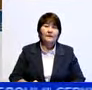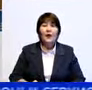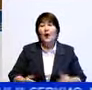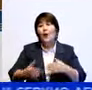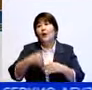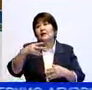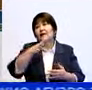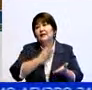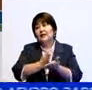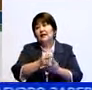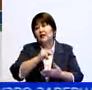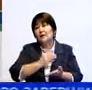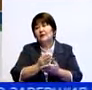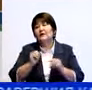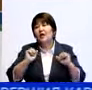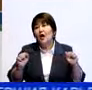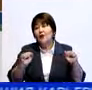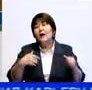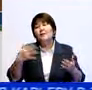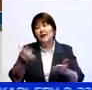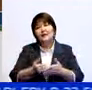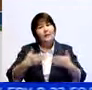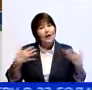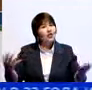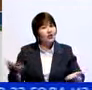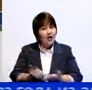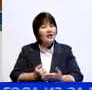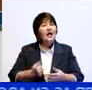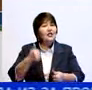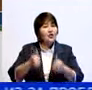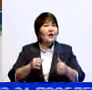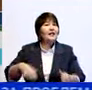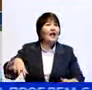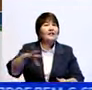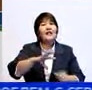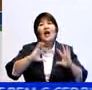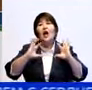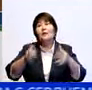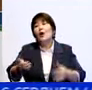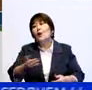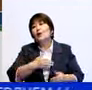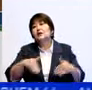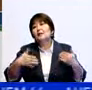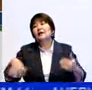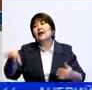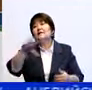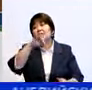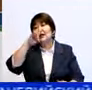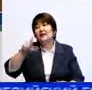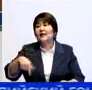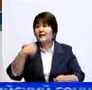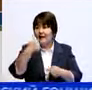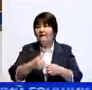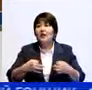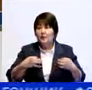Около 20 лет работаю в сфере спорта. Мы добились больших достижений на чемпионатах страны мира. Хочется поздравить всех казахстанцев с